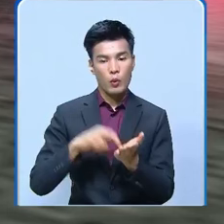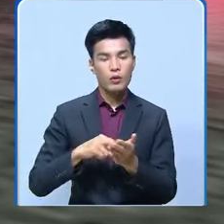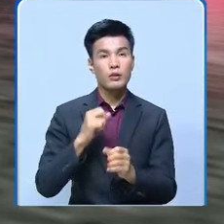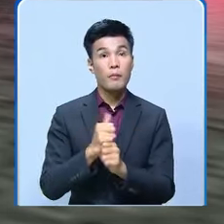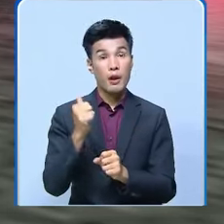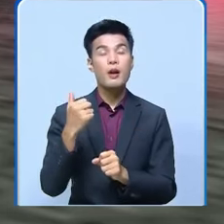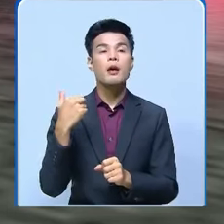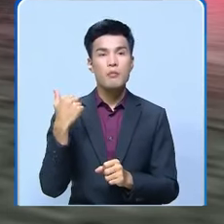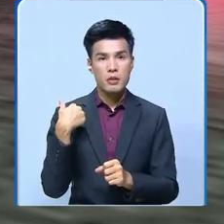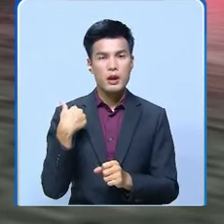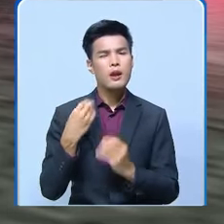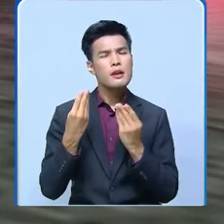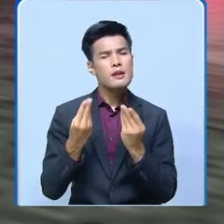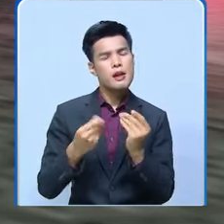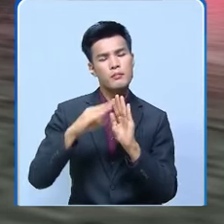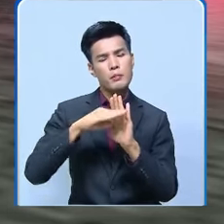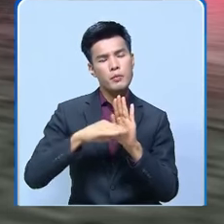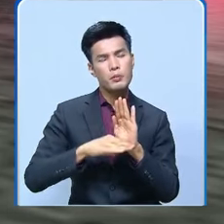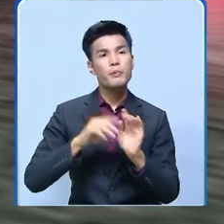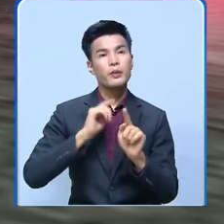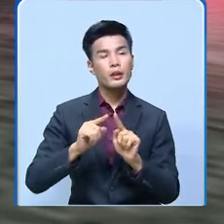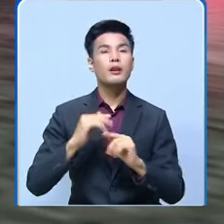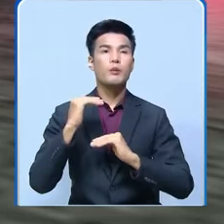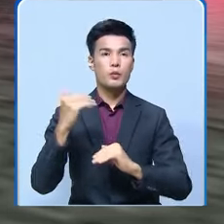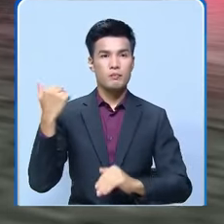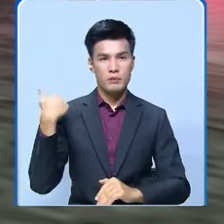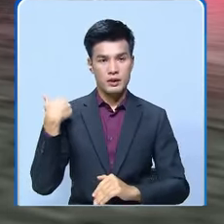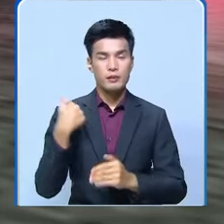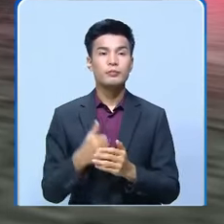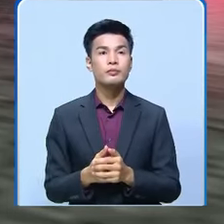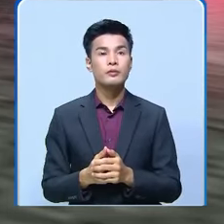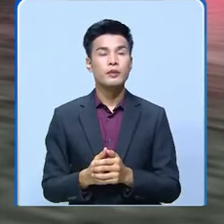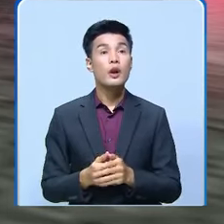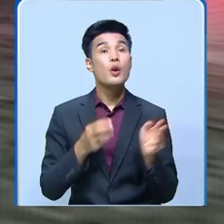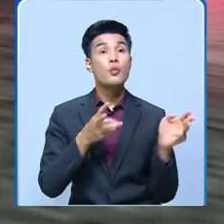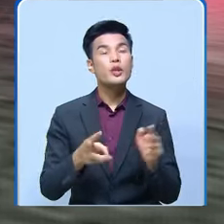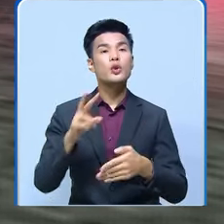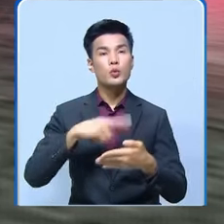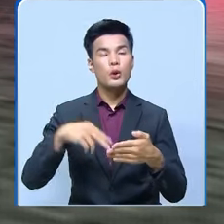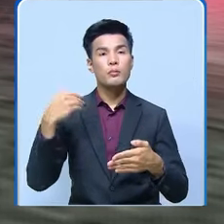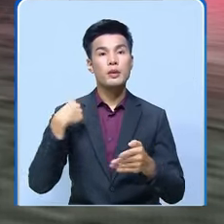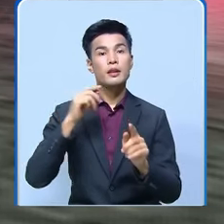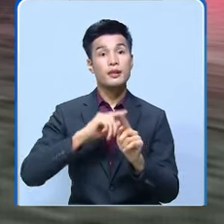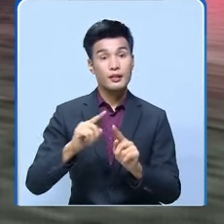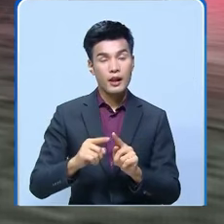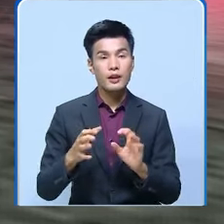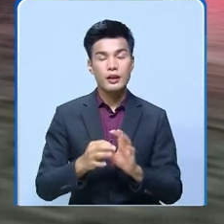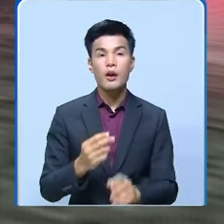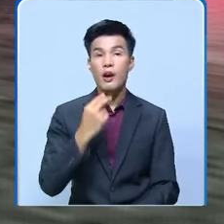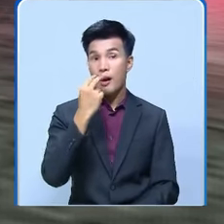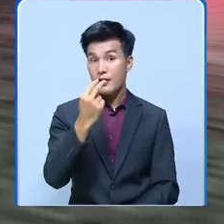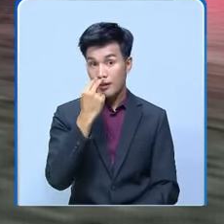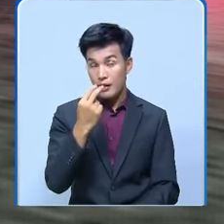แล้วมันก็จะมีรายละเอียดนะแล้วก็ข้อกำหนดอยู่ใช่มั้ครับใช่คือมันมีวิธีการตรวจหลายอย่างมันมีเรื่องของลมหาย